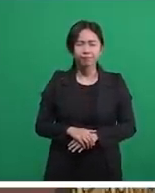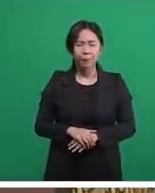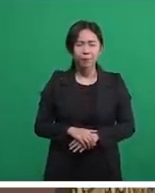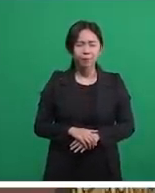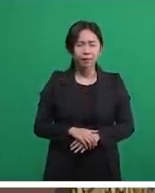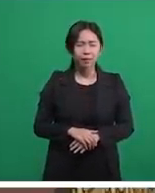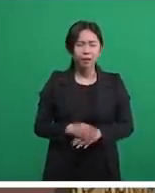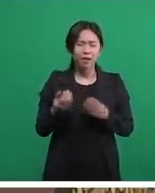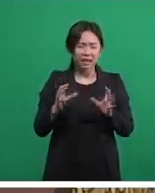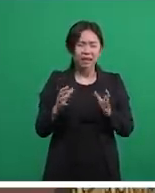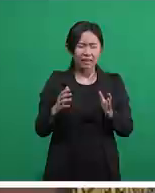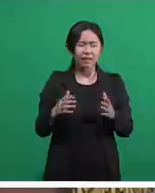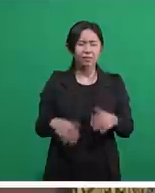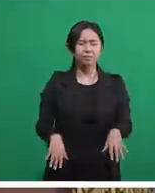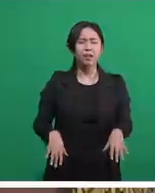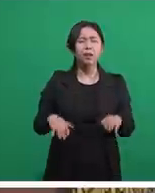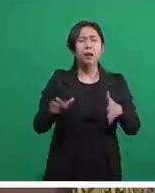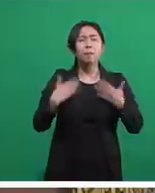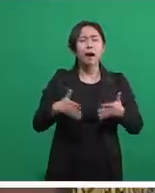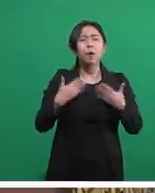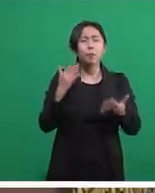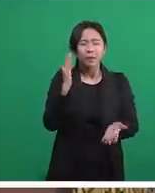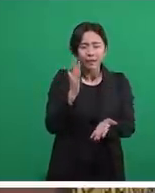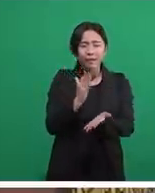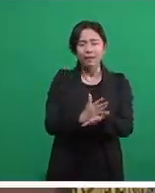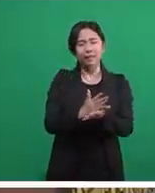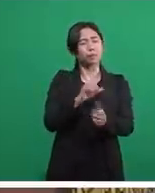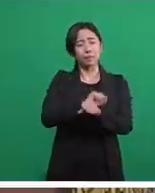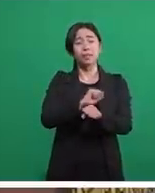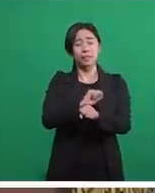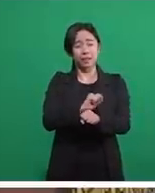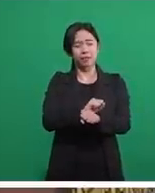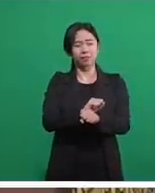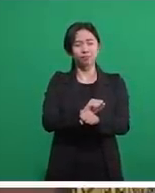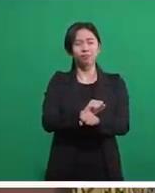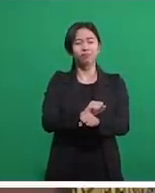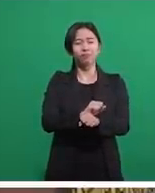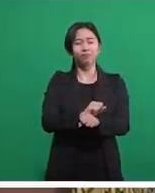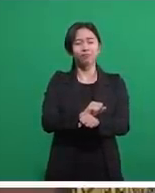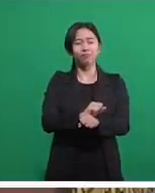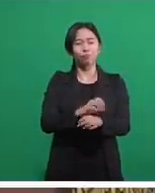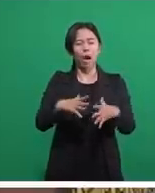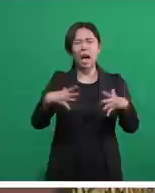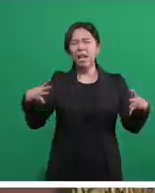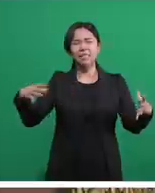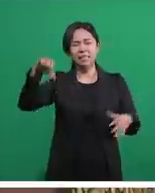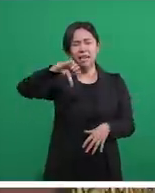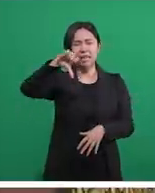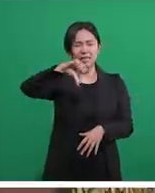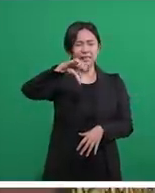Kadang muncul perasaan ingin berhenti untuk berkarya saat kegagalan selalu ada di dalam kehidupan